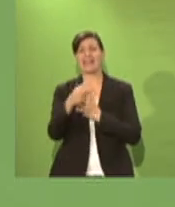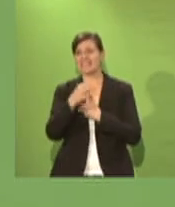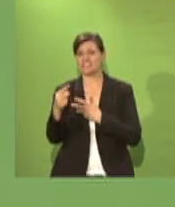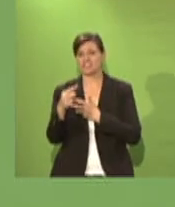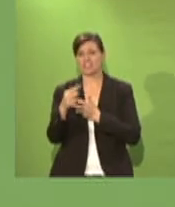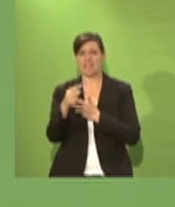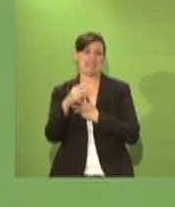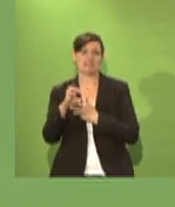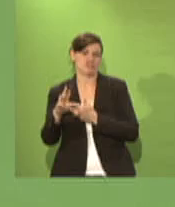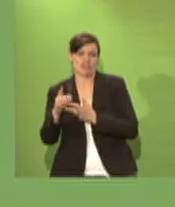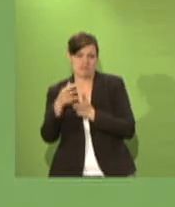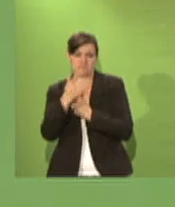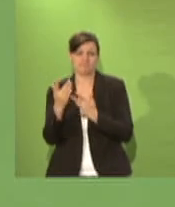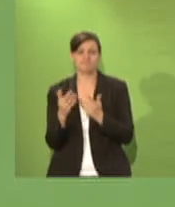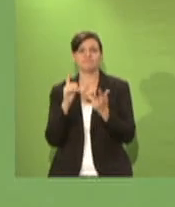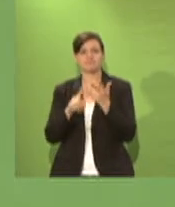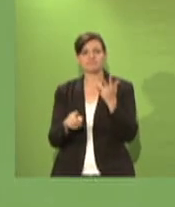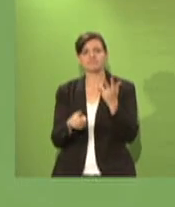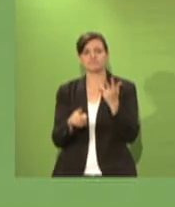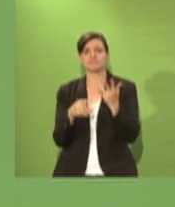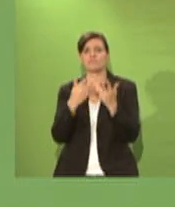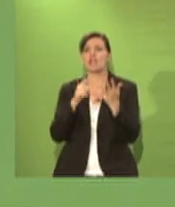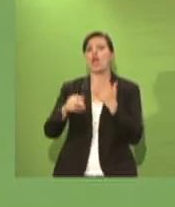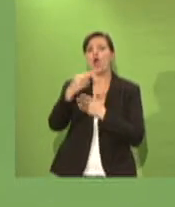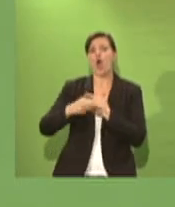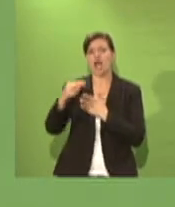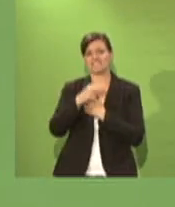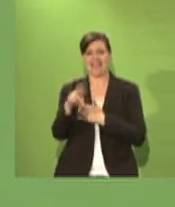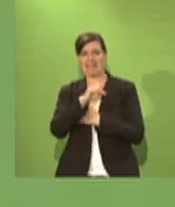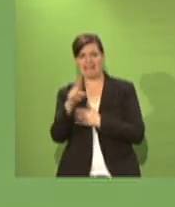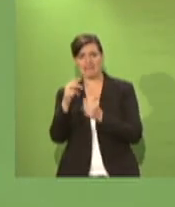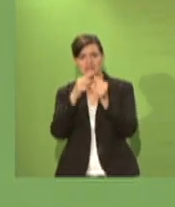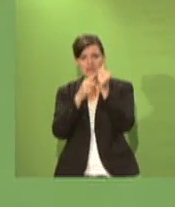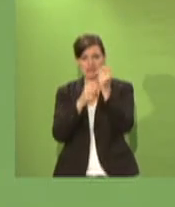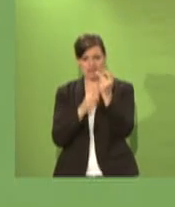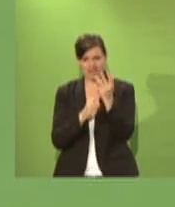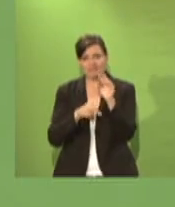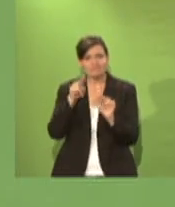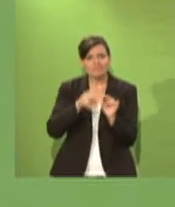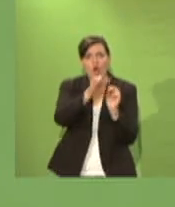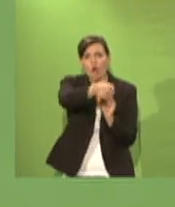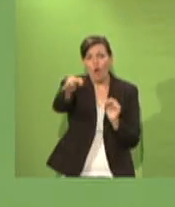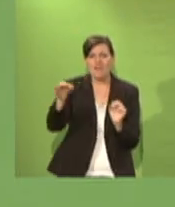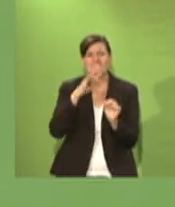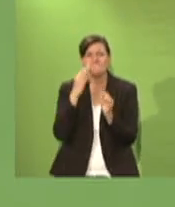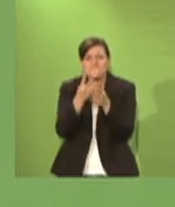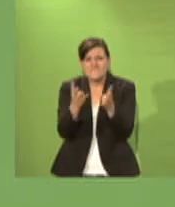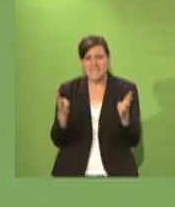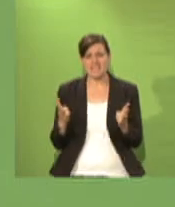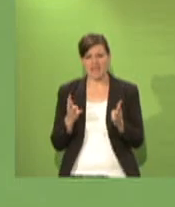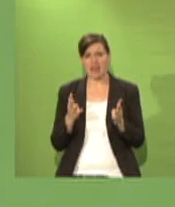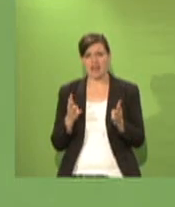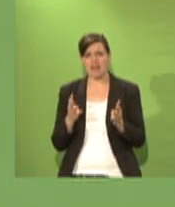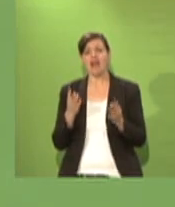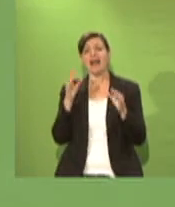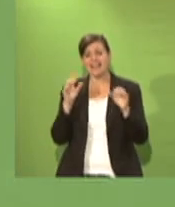gibt es unterschiedliche Interpretationen zu und Aussagen, Hörstel und Rehde. Das sind ganz viele Orte, die jetzt Jugendliche, wenn sie das Zeug